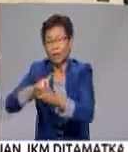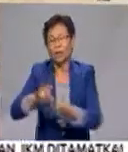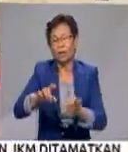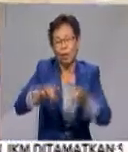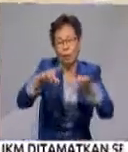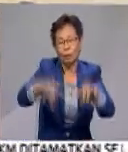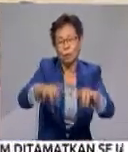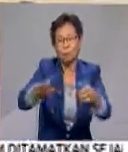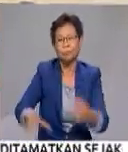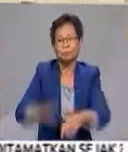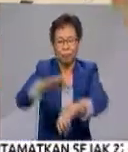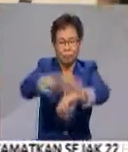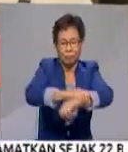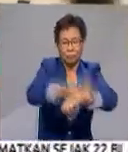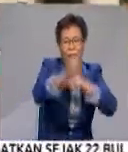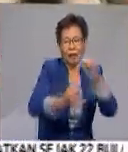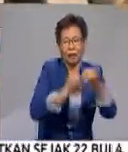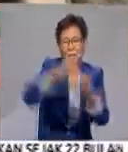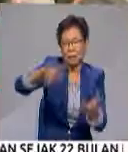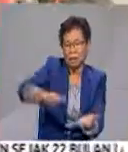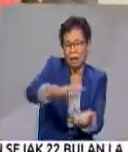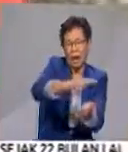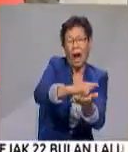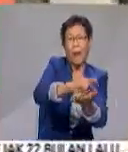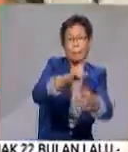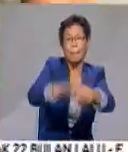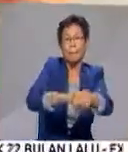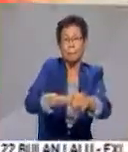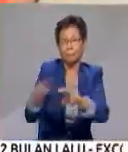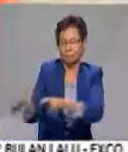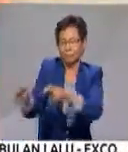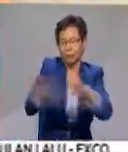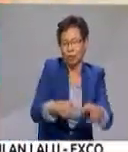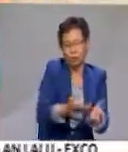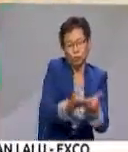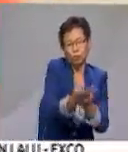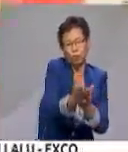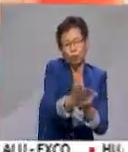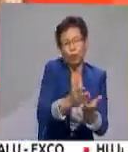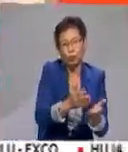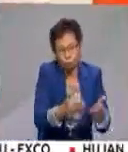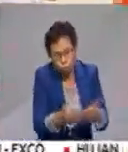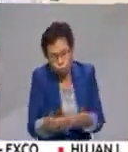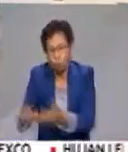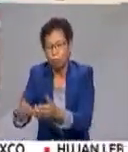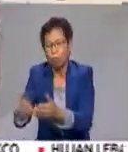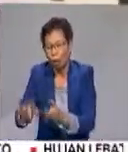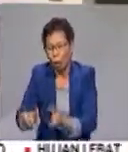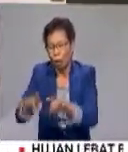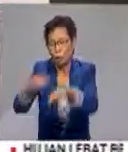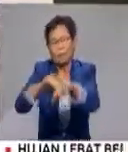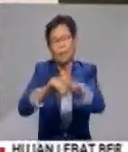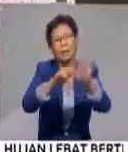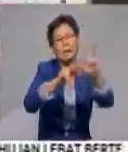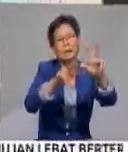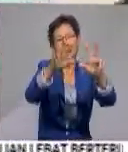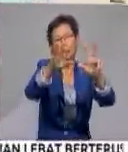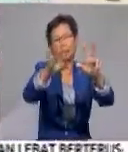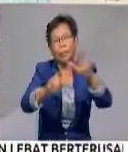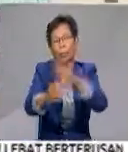utama lapangan terbang antarabangsa KLIA ketika transit untuk meneruskan perjalanan ke Melbourne pada 3.40